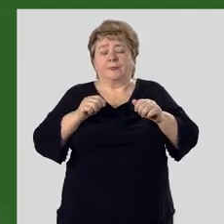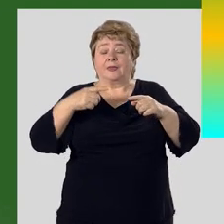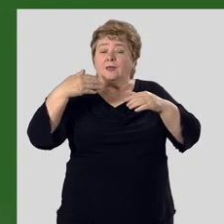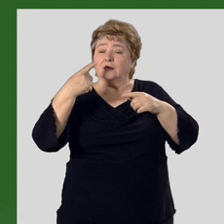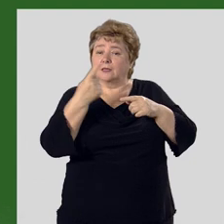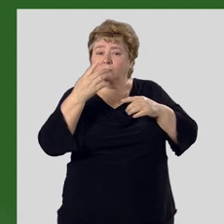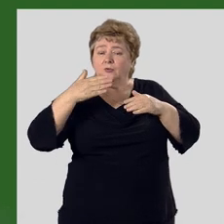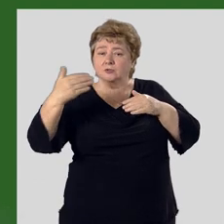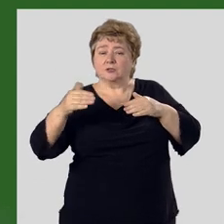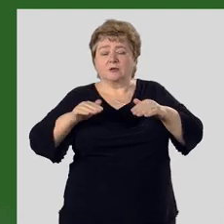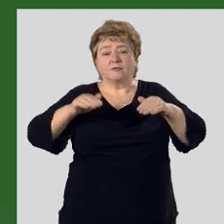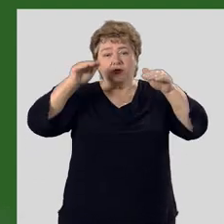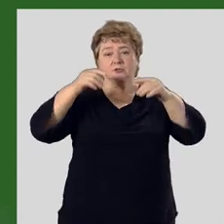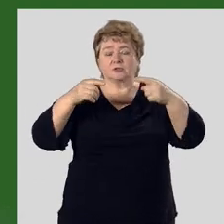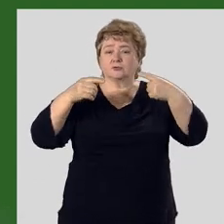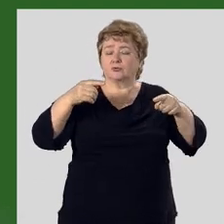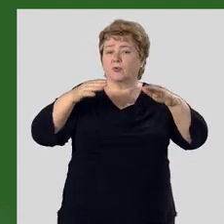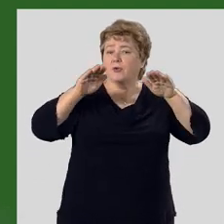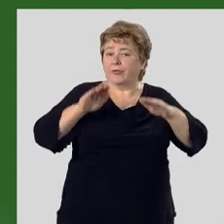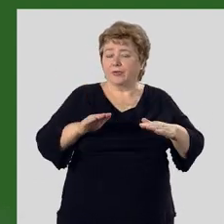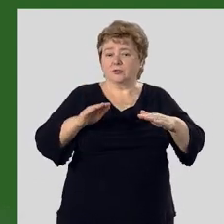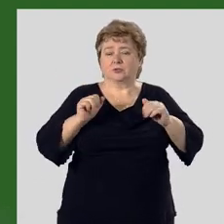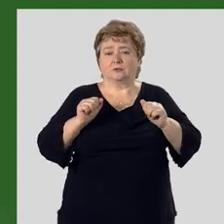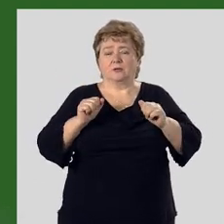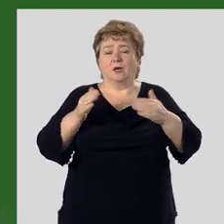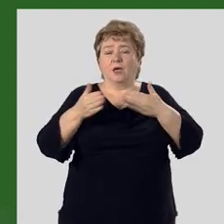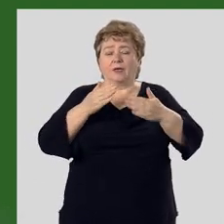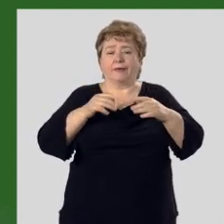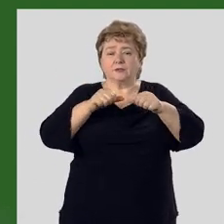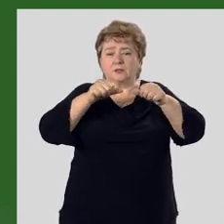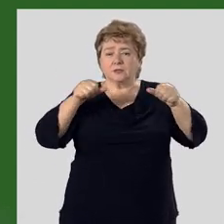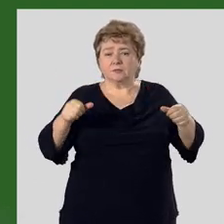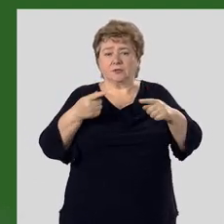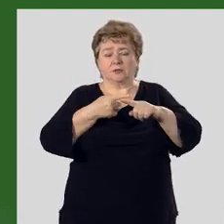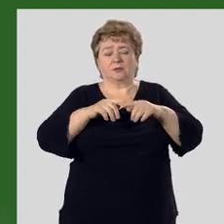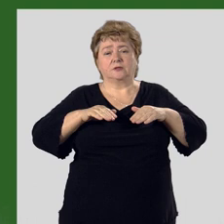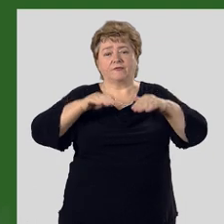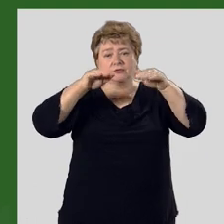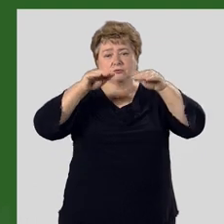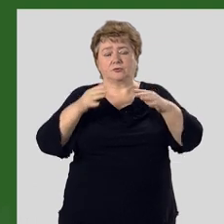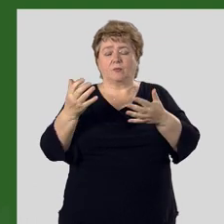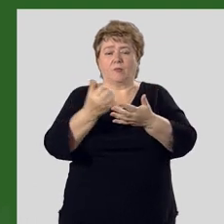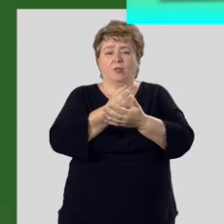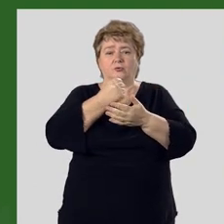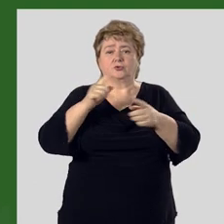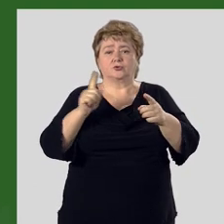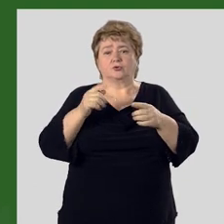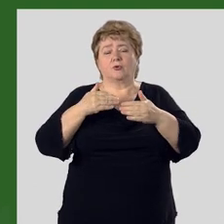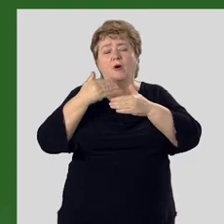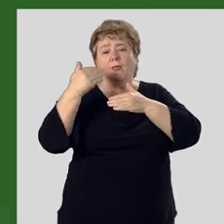С одной стороны выше, с другой ниже. Если измерим эти высоты, получится,